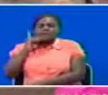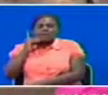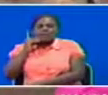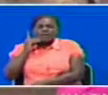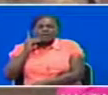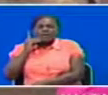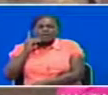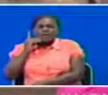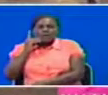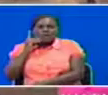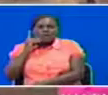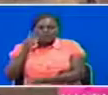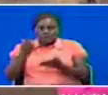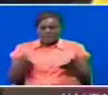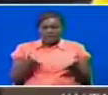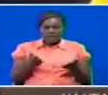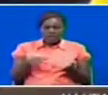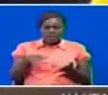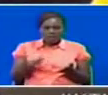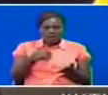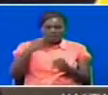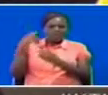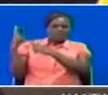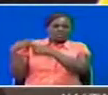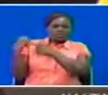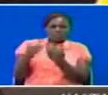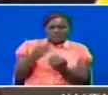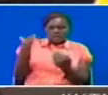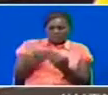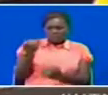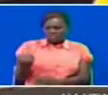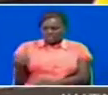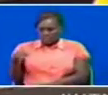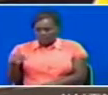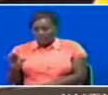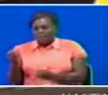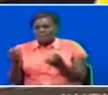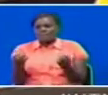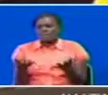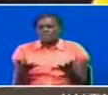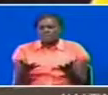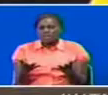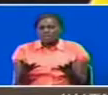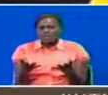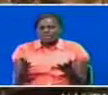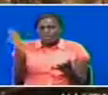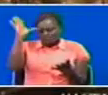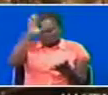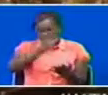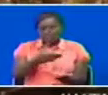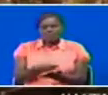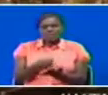kwanza Binto Bangale sasa ndiye aliye na jukumu la kuwalea wanawe pekee ambao wengi wao wameshakosa karo ya